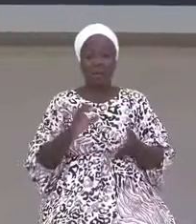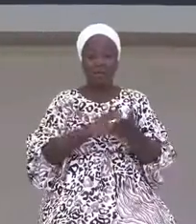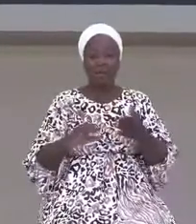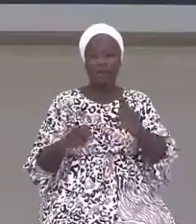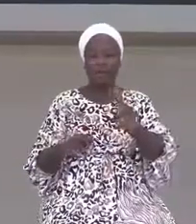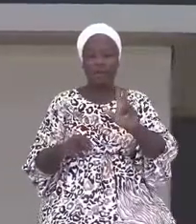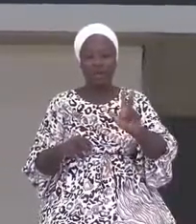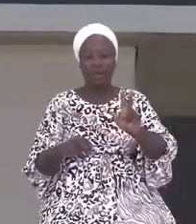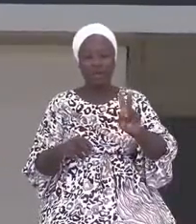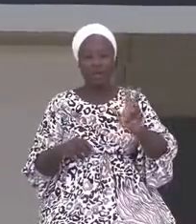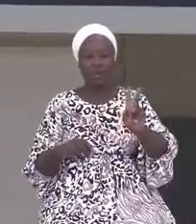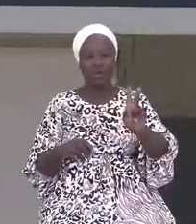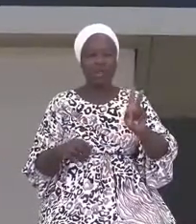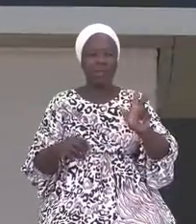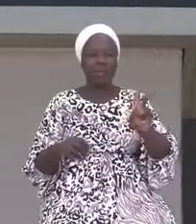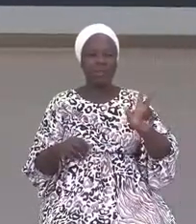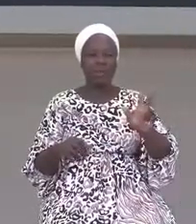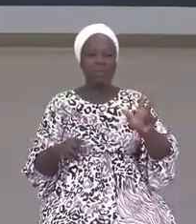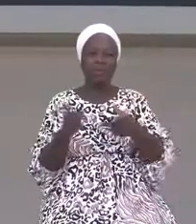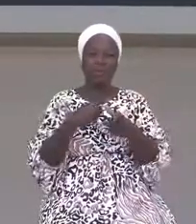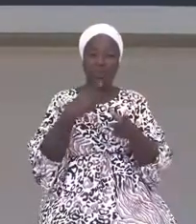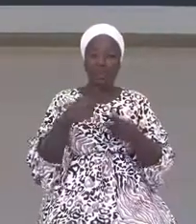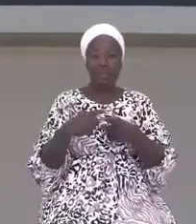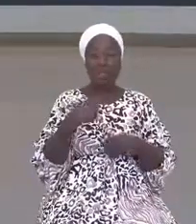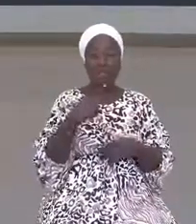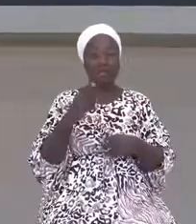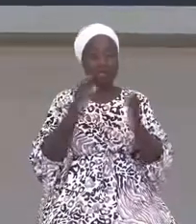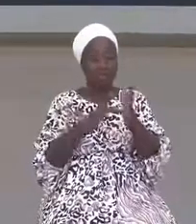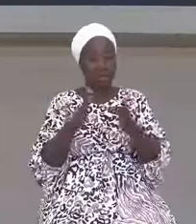23, Jésus dit à ses disciples,